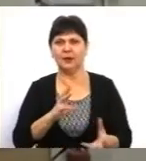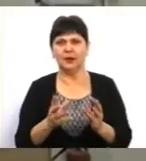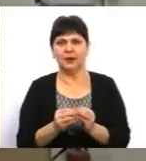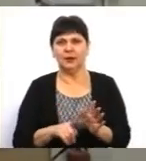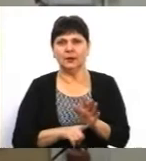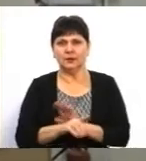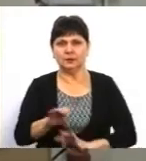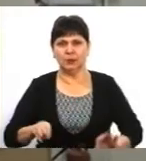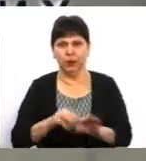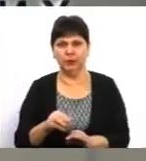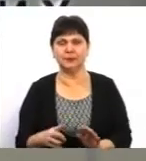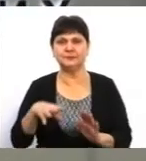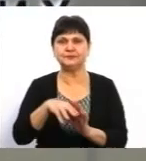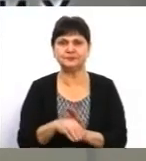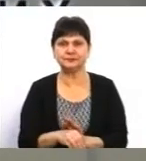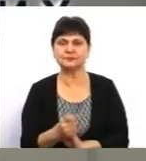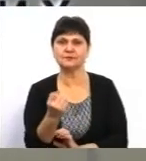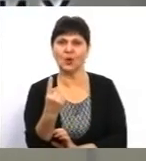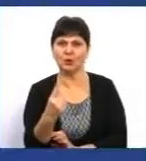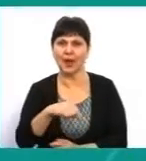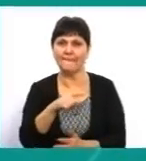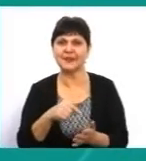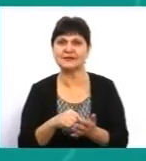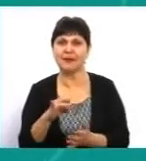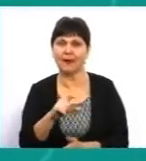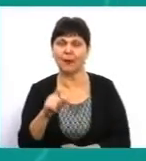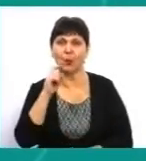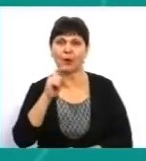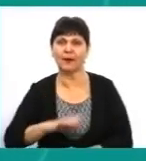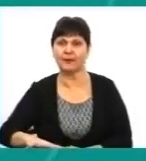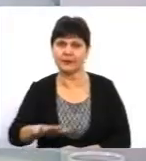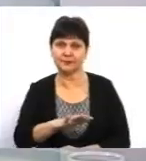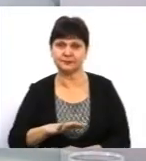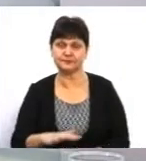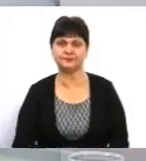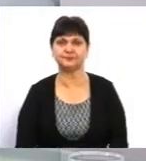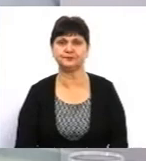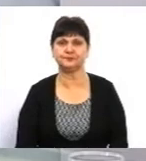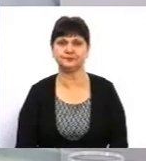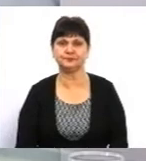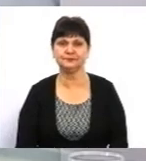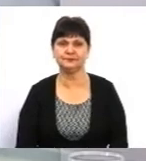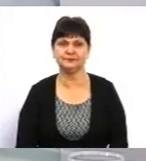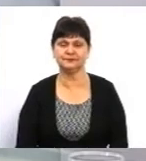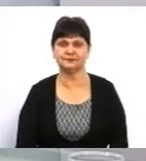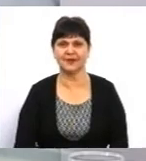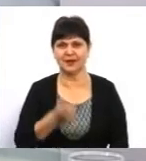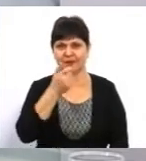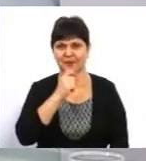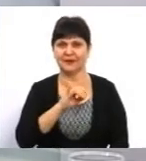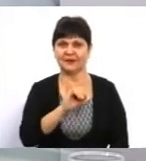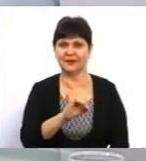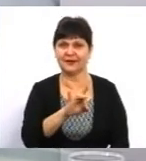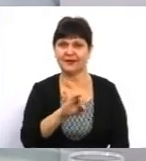проєкт планують запровадити у 11 містах України. Пані Ірино, власне, якщо говорити